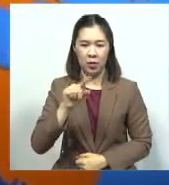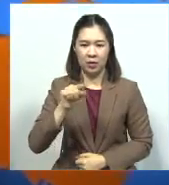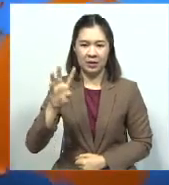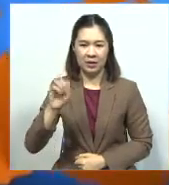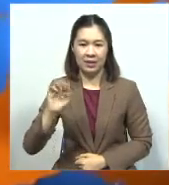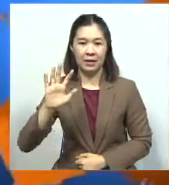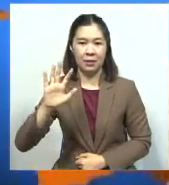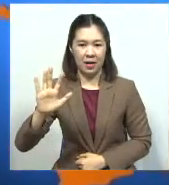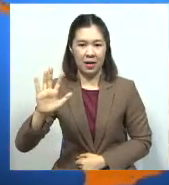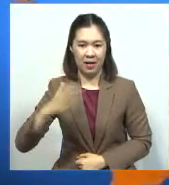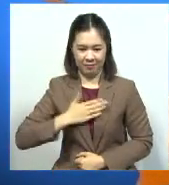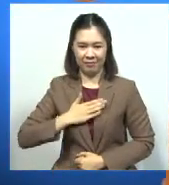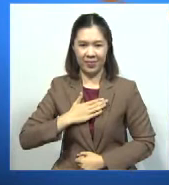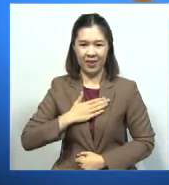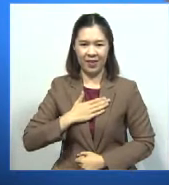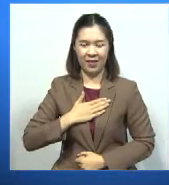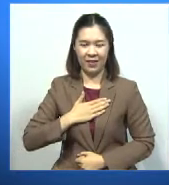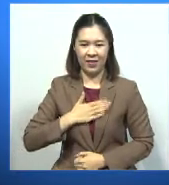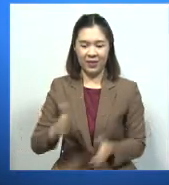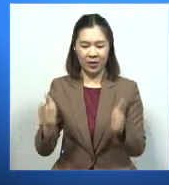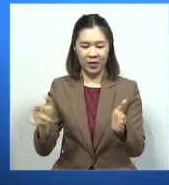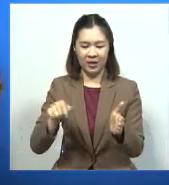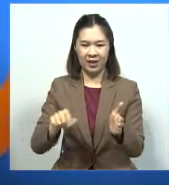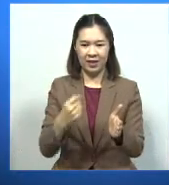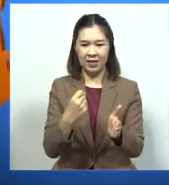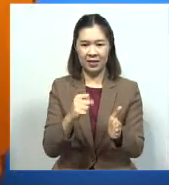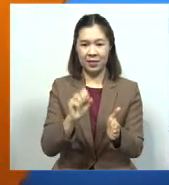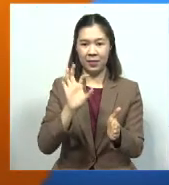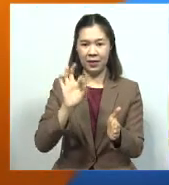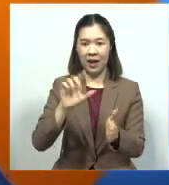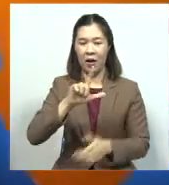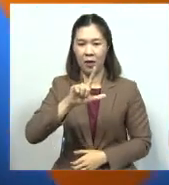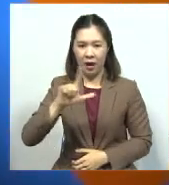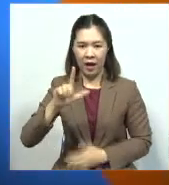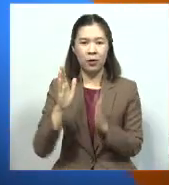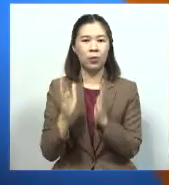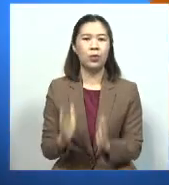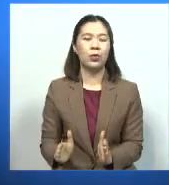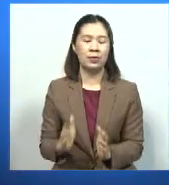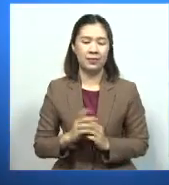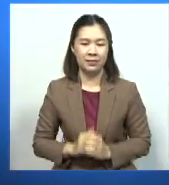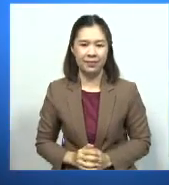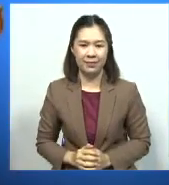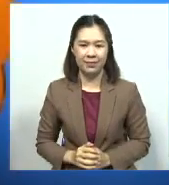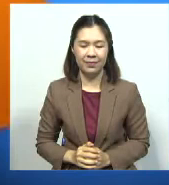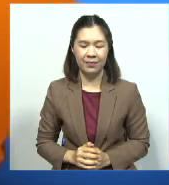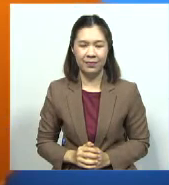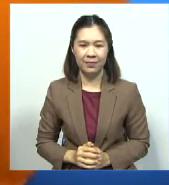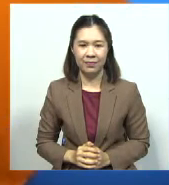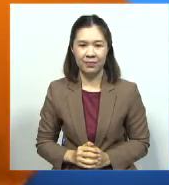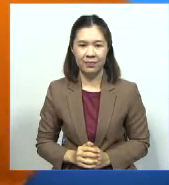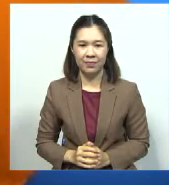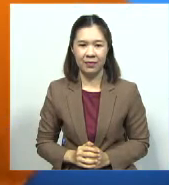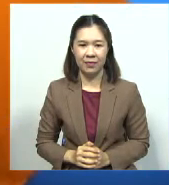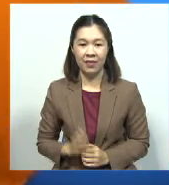45ปี นี่ช่วงเราน ี่ เท่าไหร่19 ล้านกว่าคนนะครับนี่นะฮะ ส่วนในช่วงของคุณ